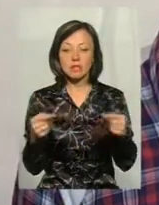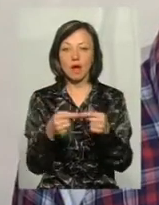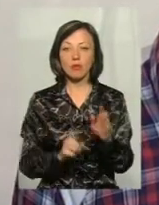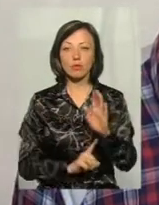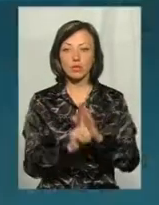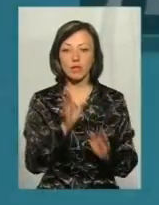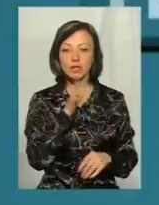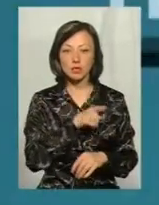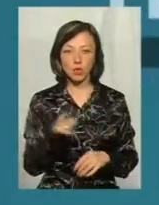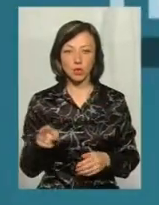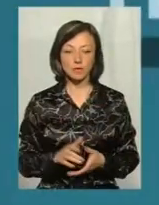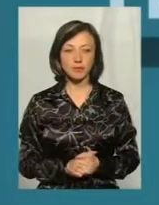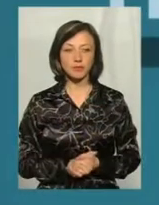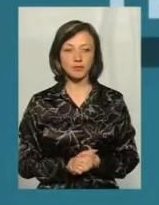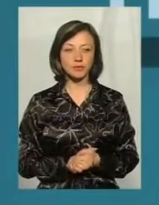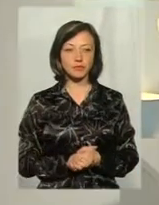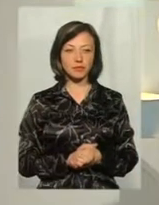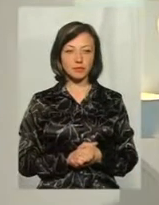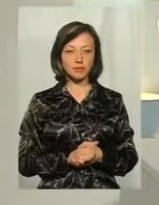починається сезон.